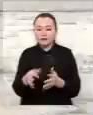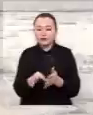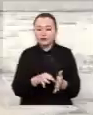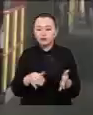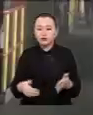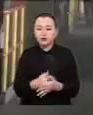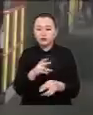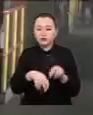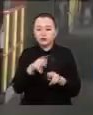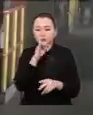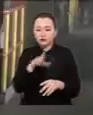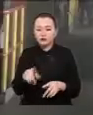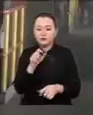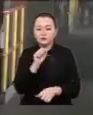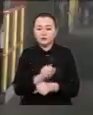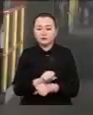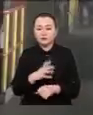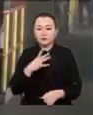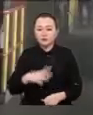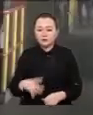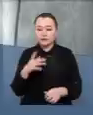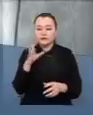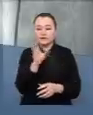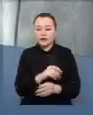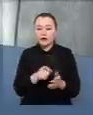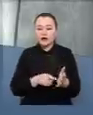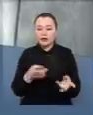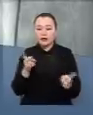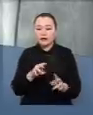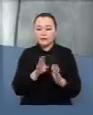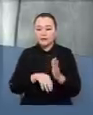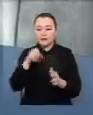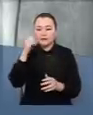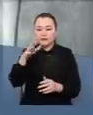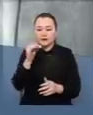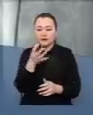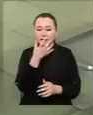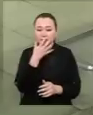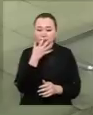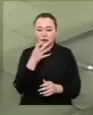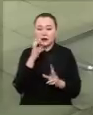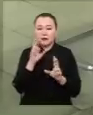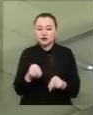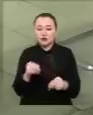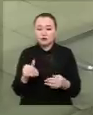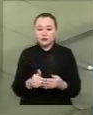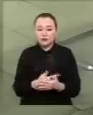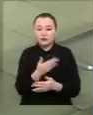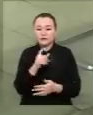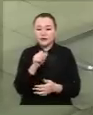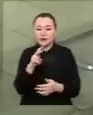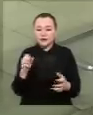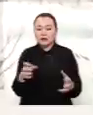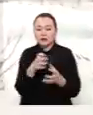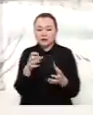построить новый, станцию придется остановить. То есть вся Караганда останется без света и тепла. Обещают, что на новом